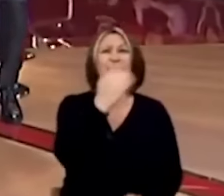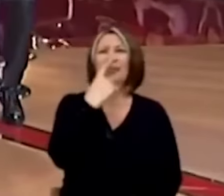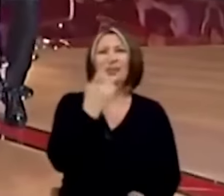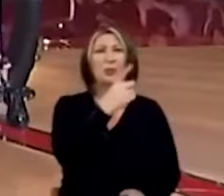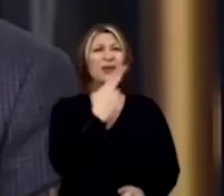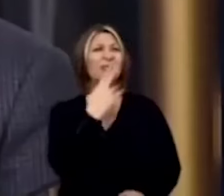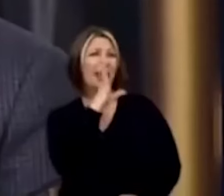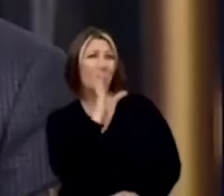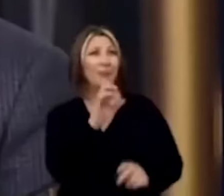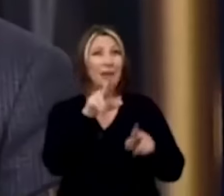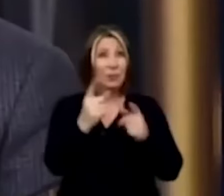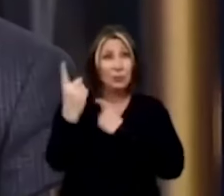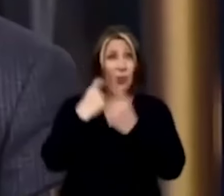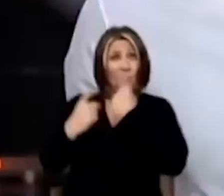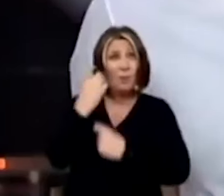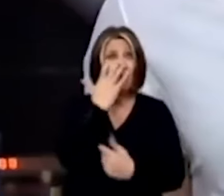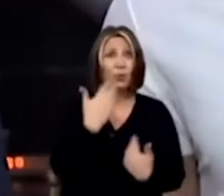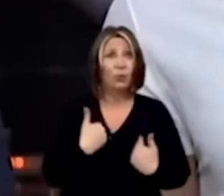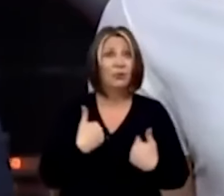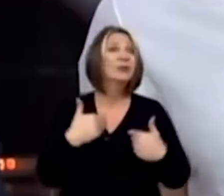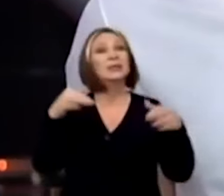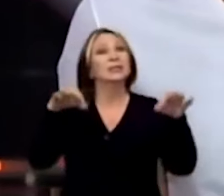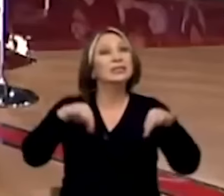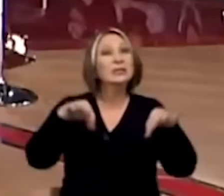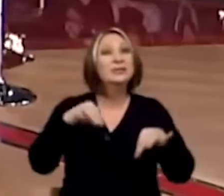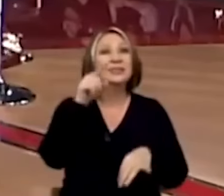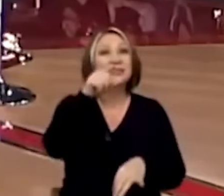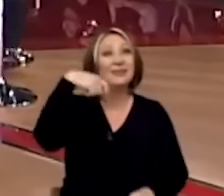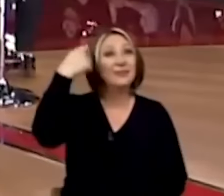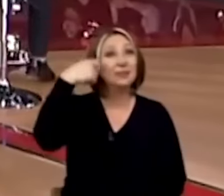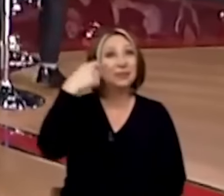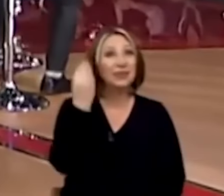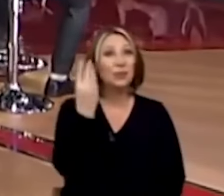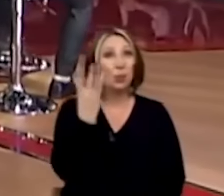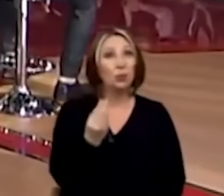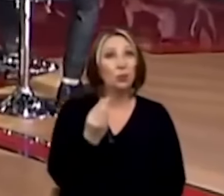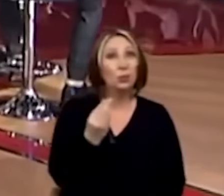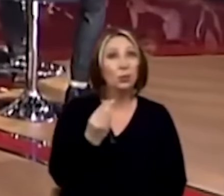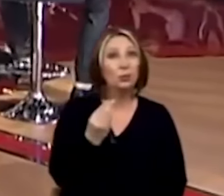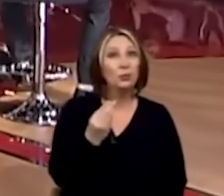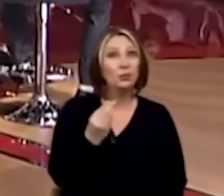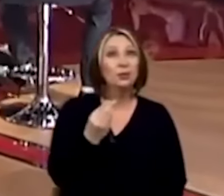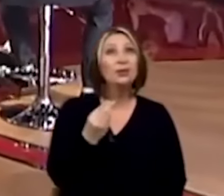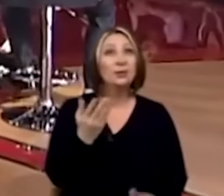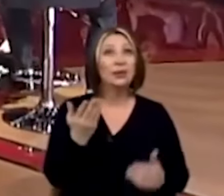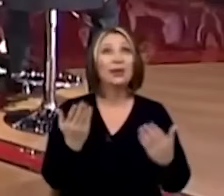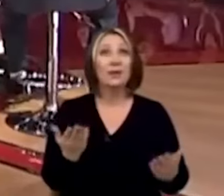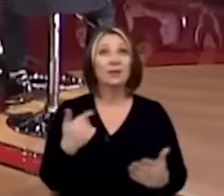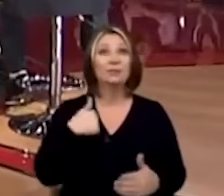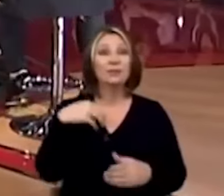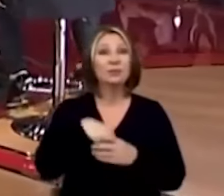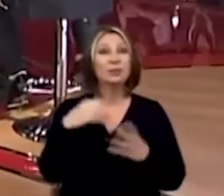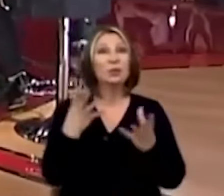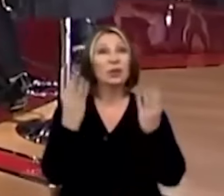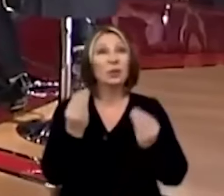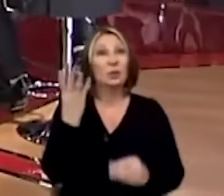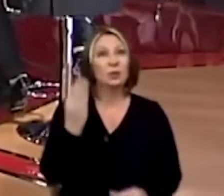gelmiş? Bu kadın kim? Filan gibi şeyler bekliyorum. Şimdi sizin filminiz iyi oldu mu Kupse? Evet, bizim için çok...